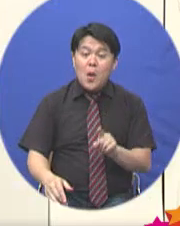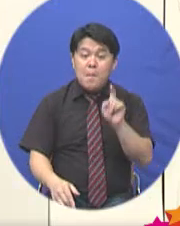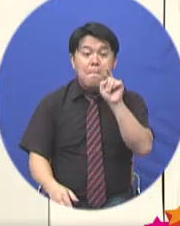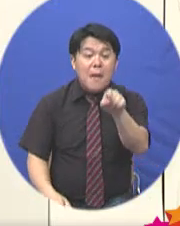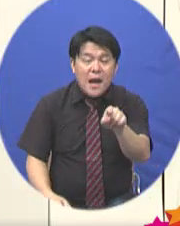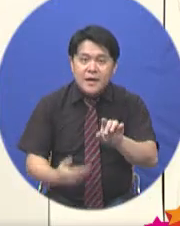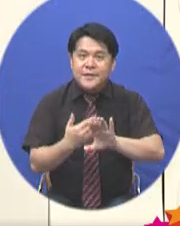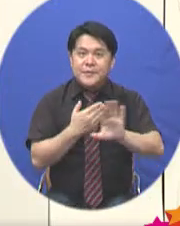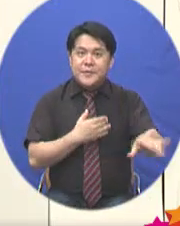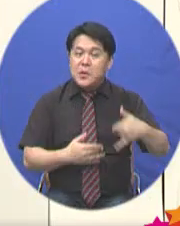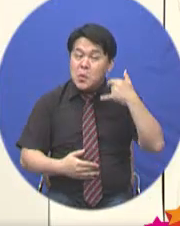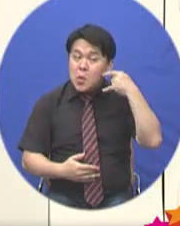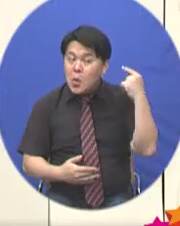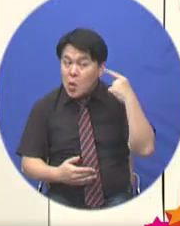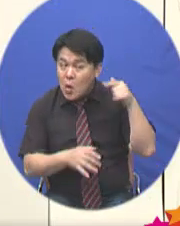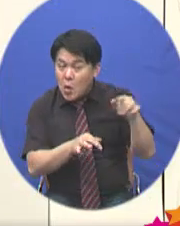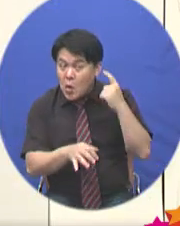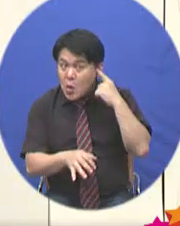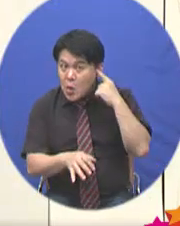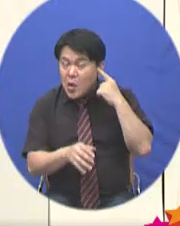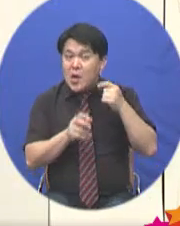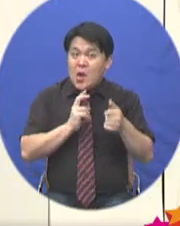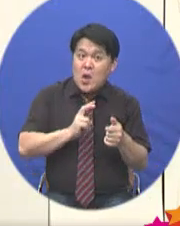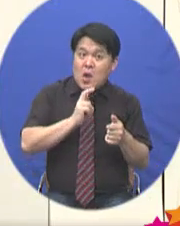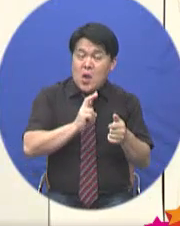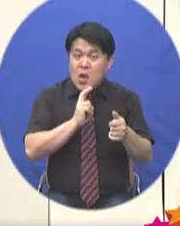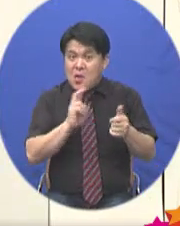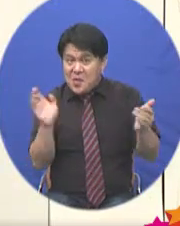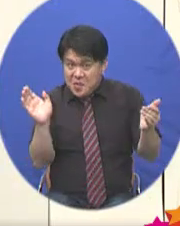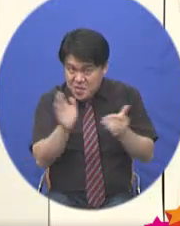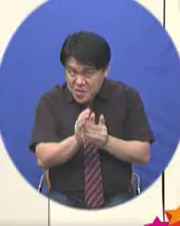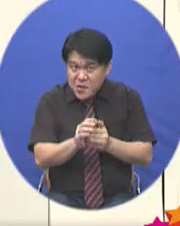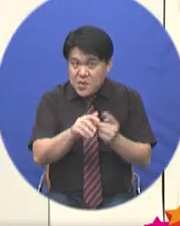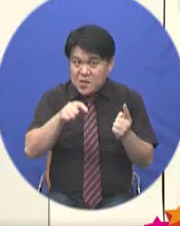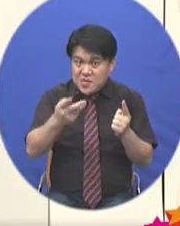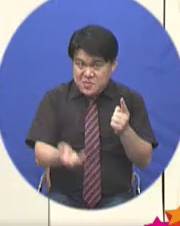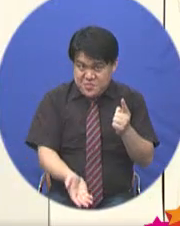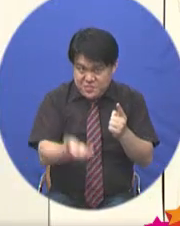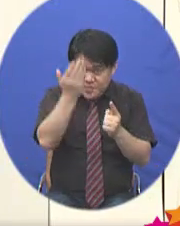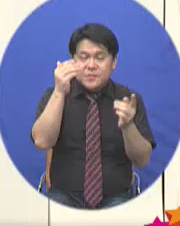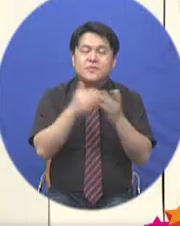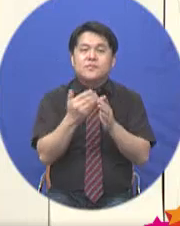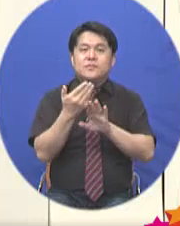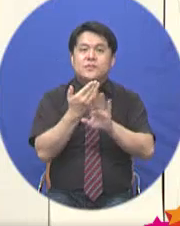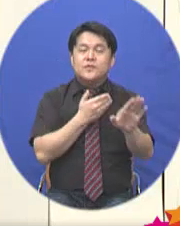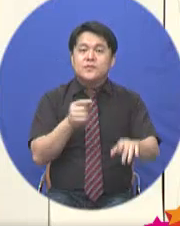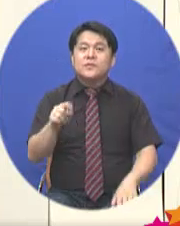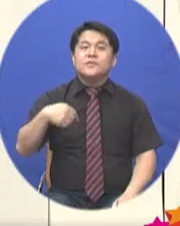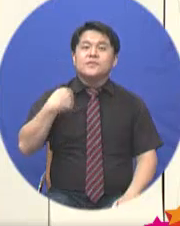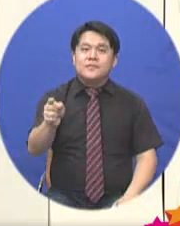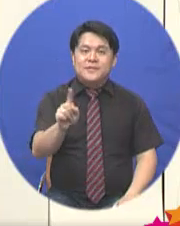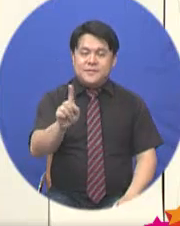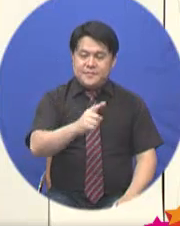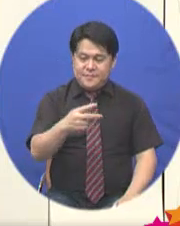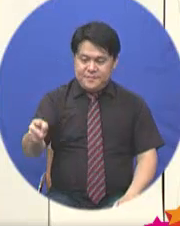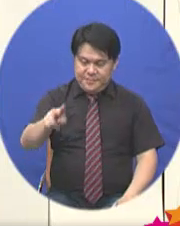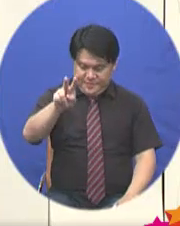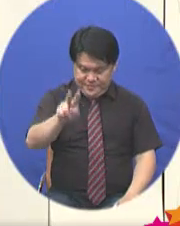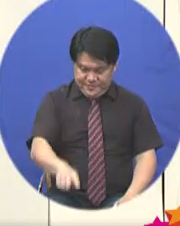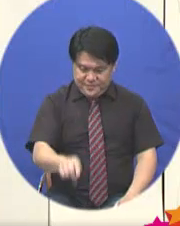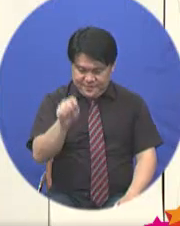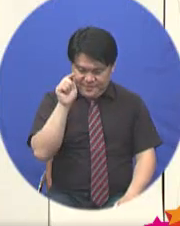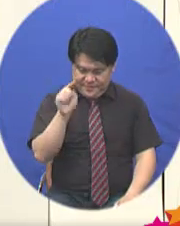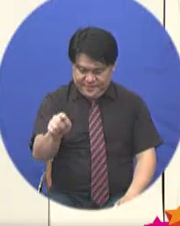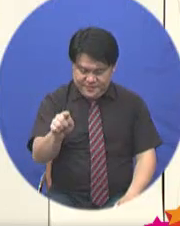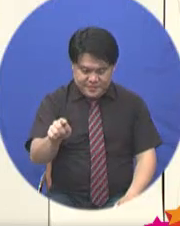전화기 반주 소리에 맞춰 노래를 네. 부르신 후 1절 이상 부르셔야 돼요. 네. 그리고 나서 우물정자 버튼